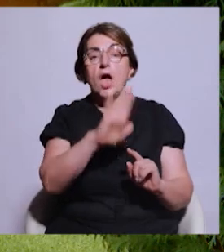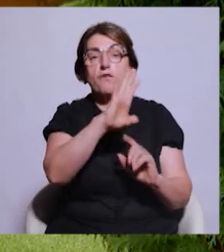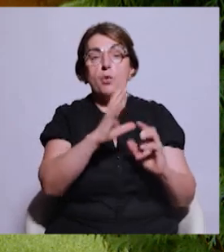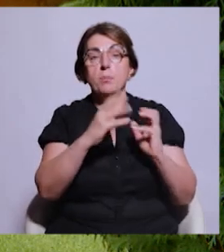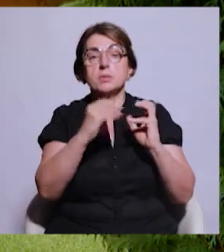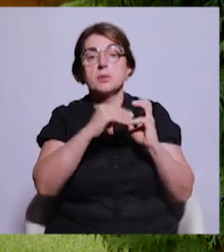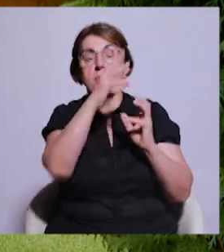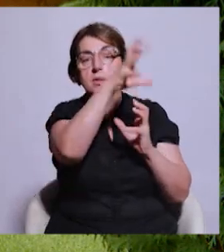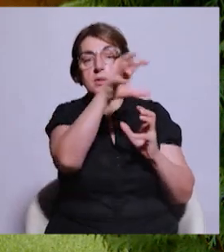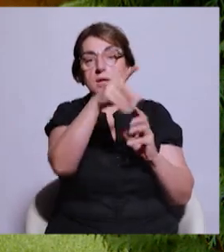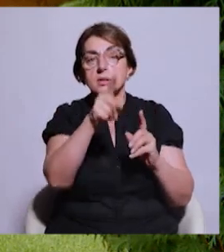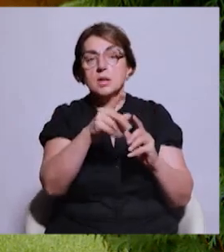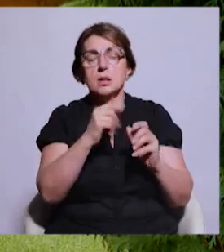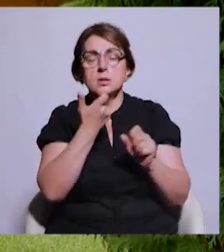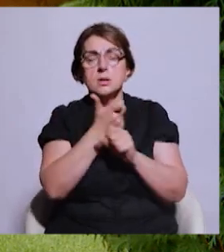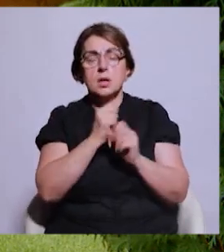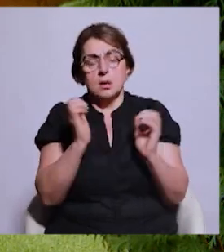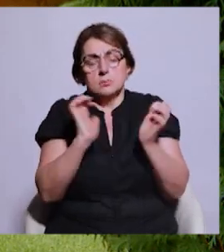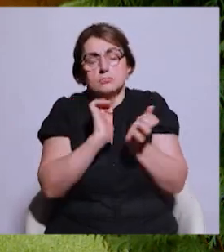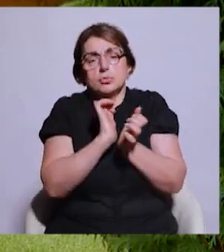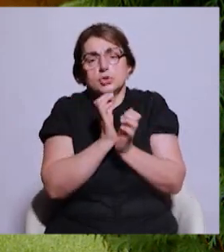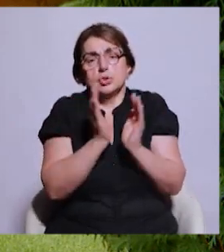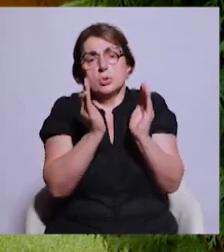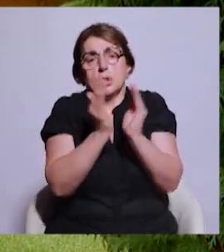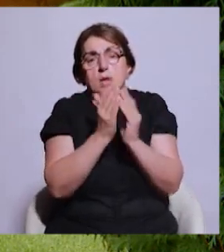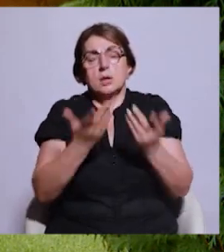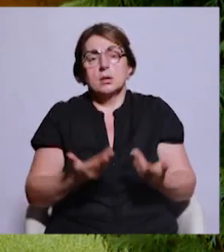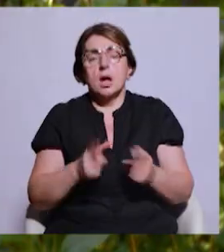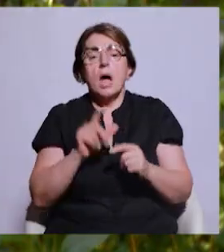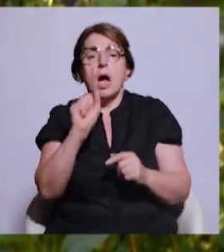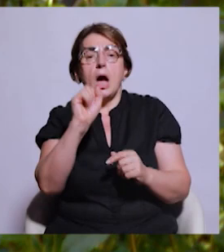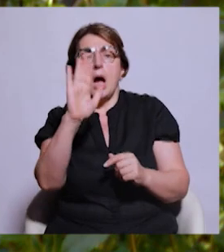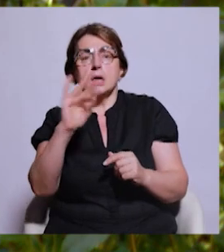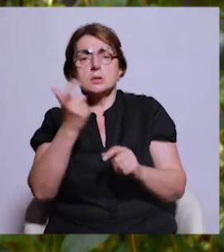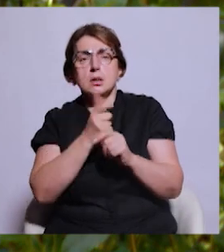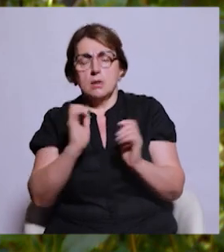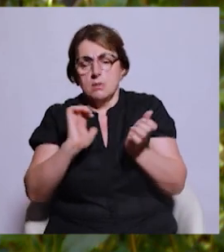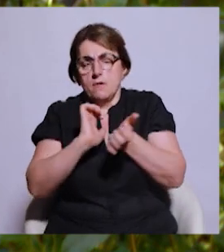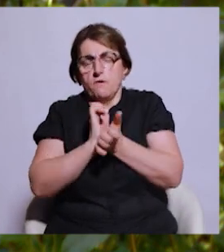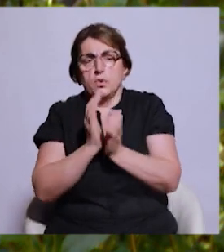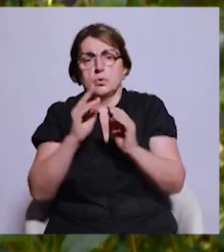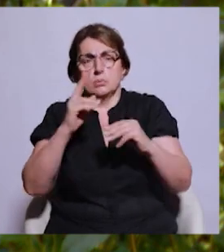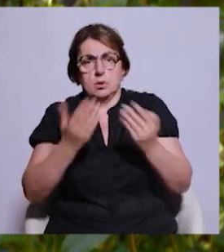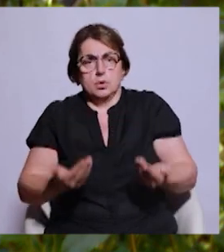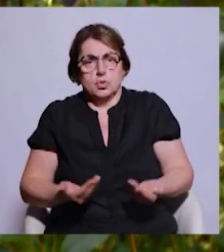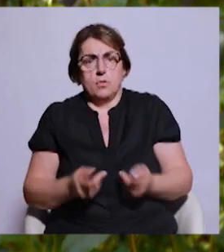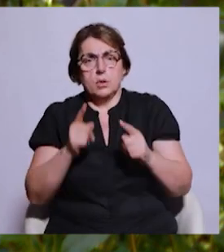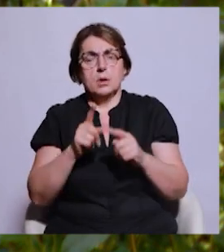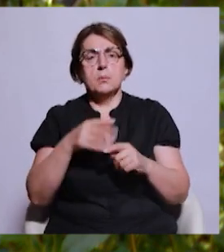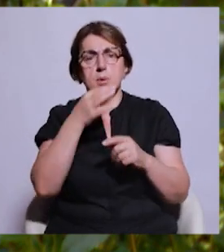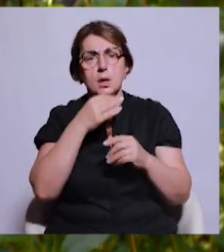ევროპის კონტინენტი, რომელიც ყველაზე მჭიდროდ არის დასახლებული, აზიის ცალკეული ქვეყანა ძალიან მაღალ სიმჭიდროვეს გვიჩვენებს.